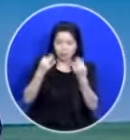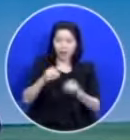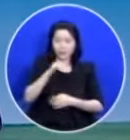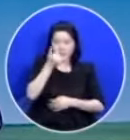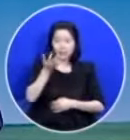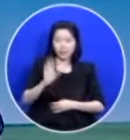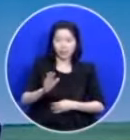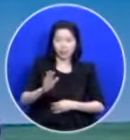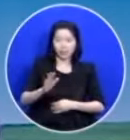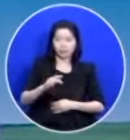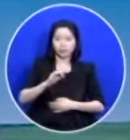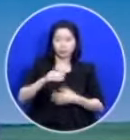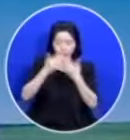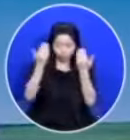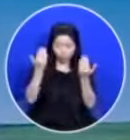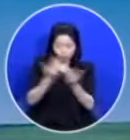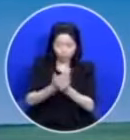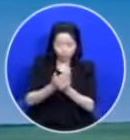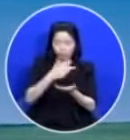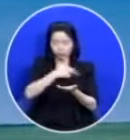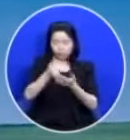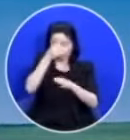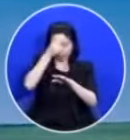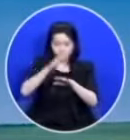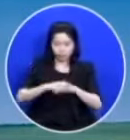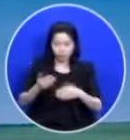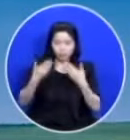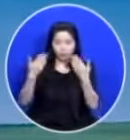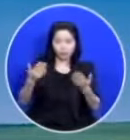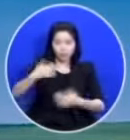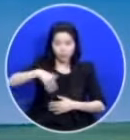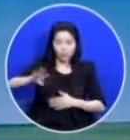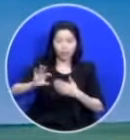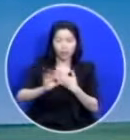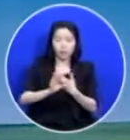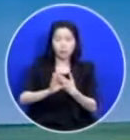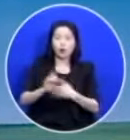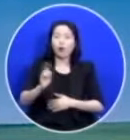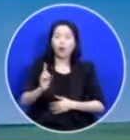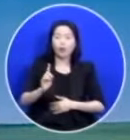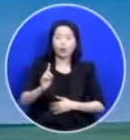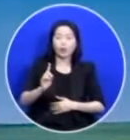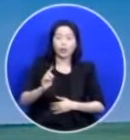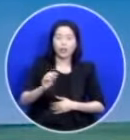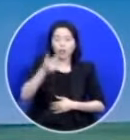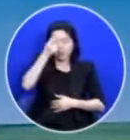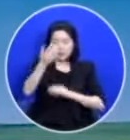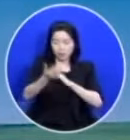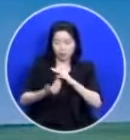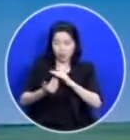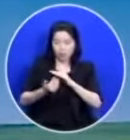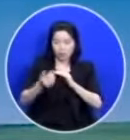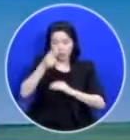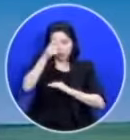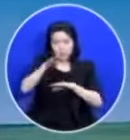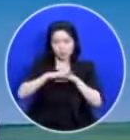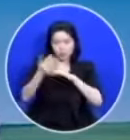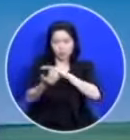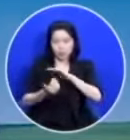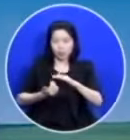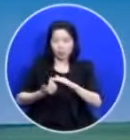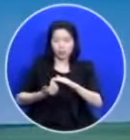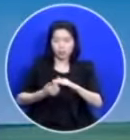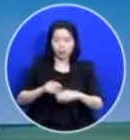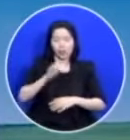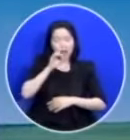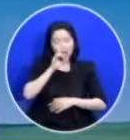온전히 주님께 예배드리고 갈 때면 어떻죠 예배 전에 오기 전에는 아 이제는 안 되나 보다라고 마음